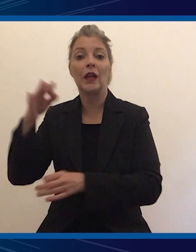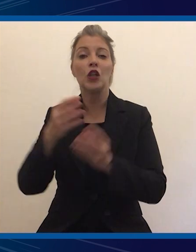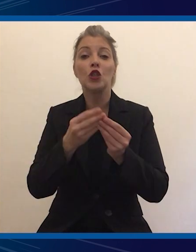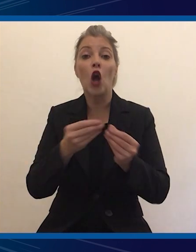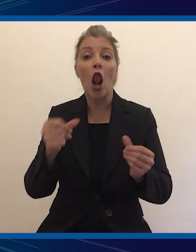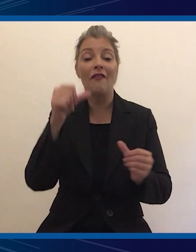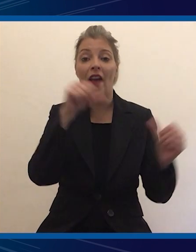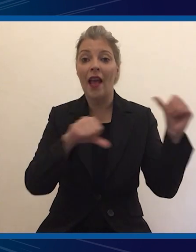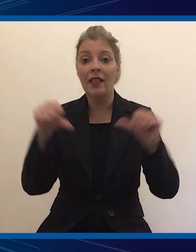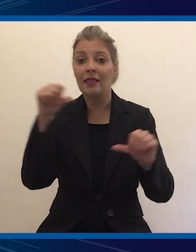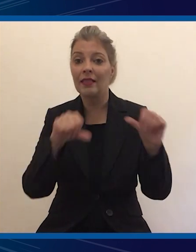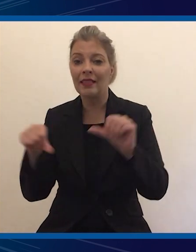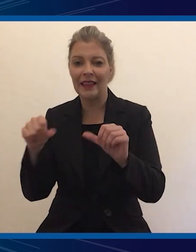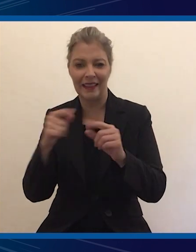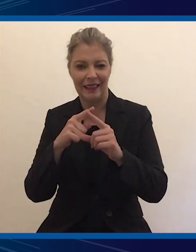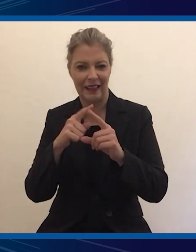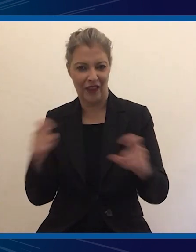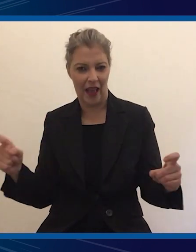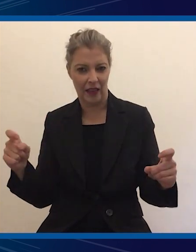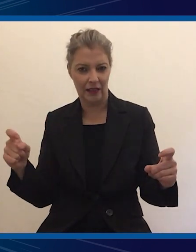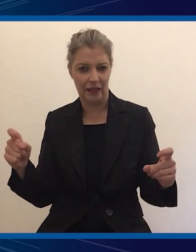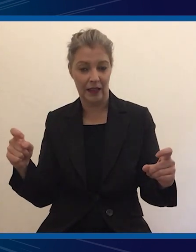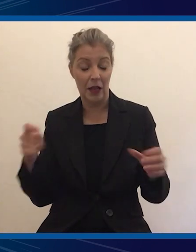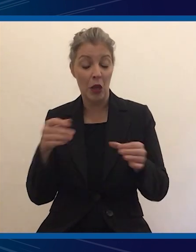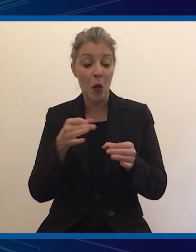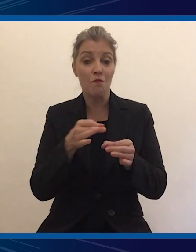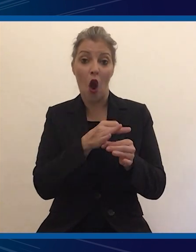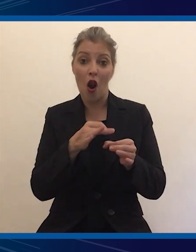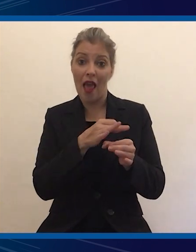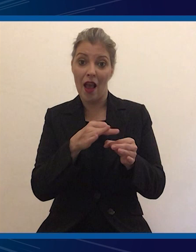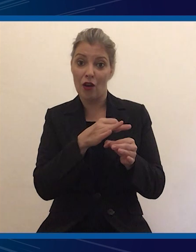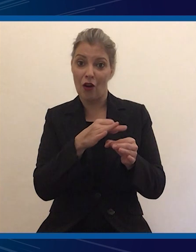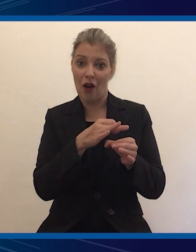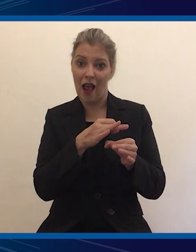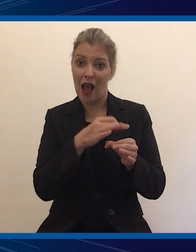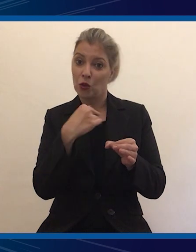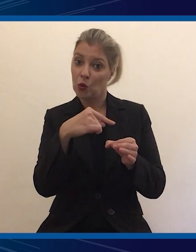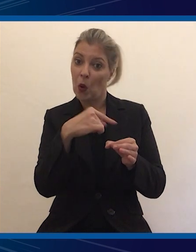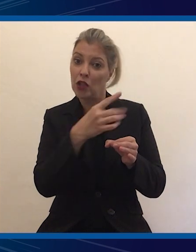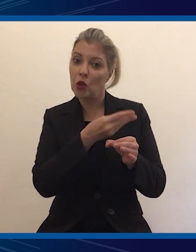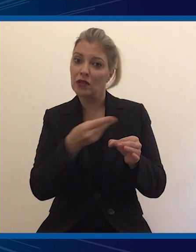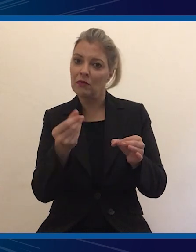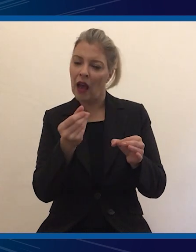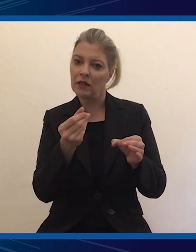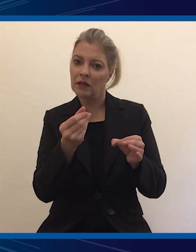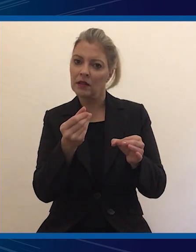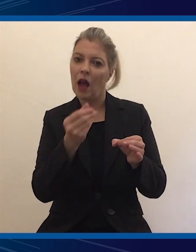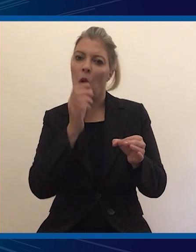Il colore di una molecola dipende in gran parte dall'energia sia del suo stato fondamentale che del suo stato eccitato.